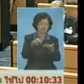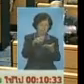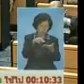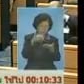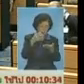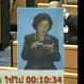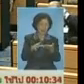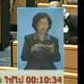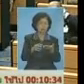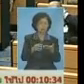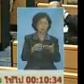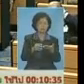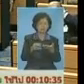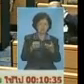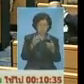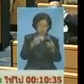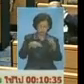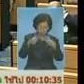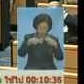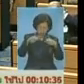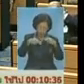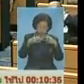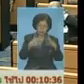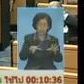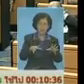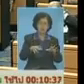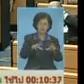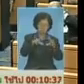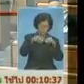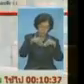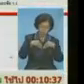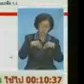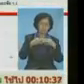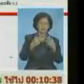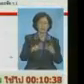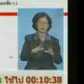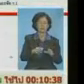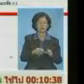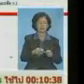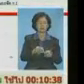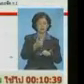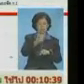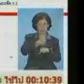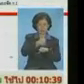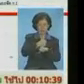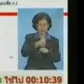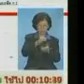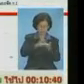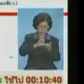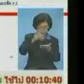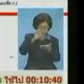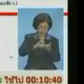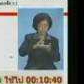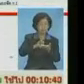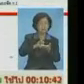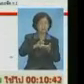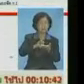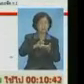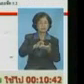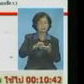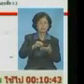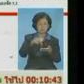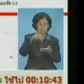ารลงนามให้ความเห็นชอบและผบ.ตร.ก็ลงนามนะครับหลังจาก